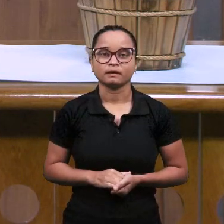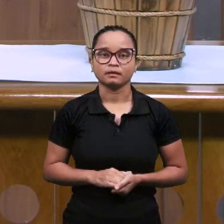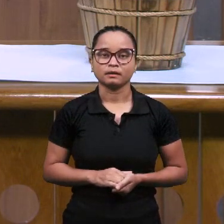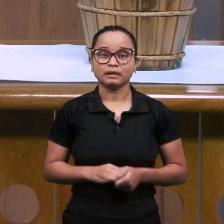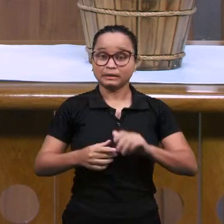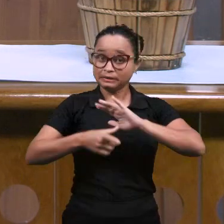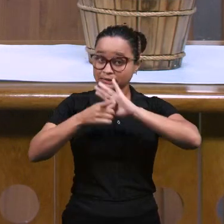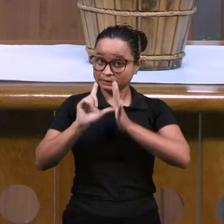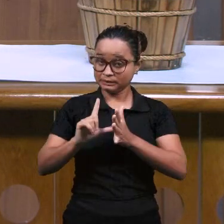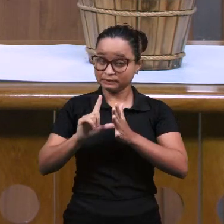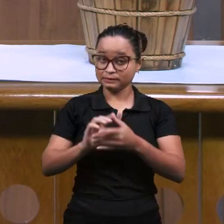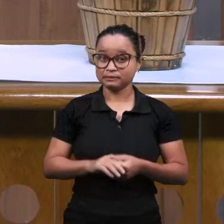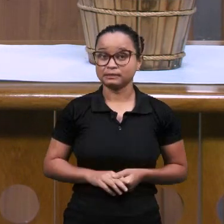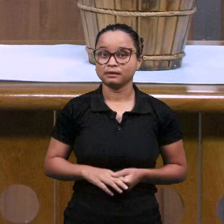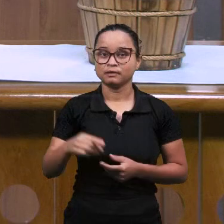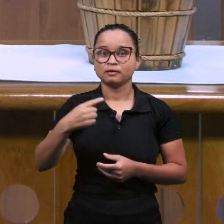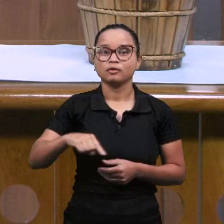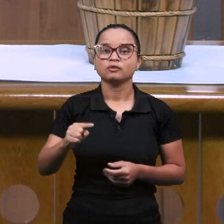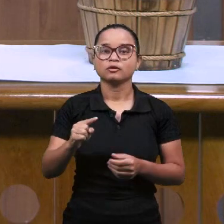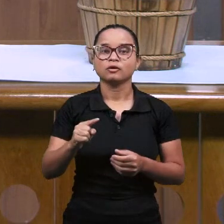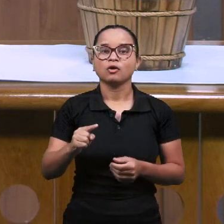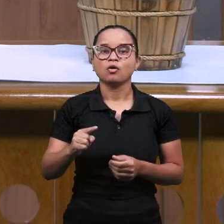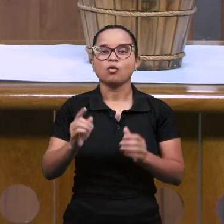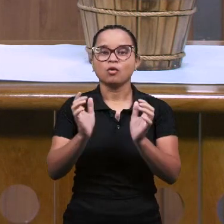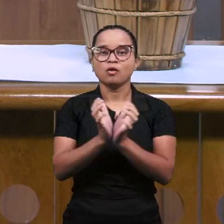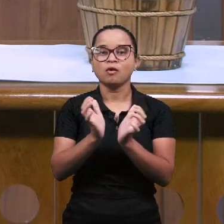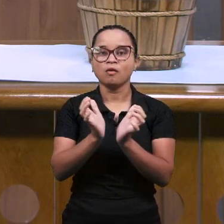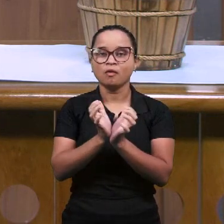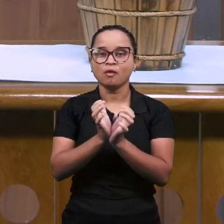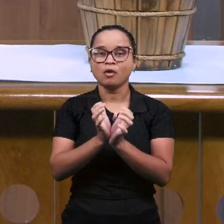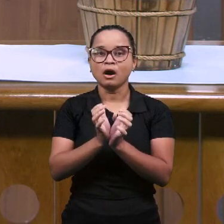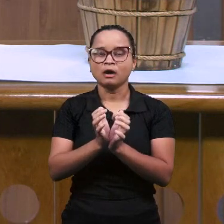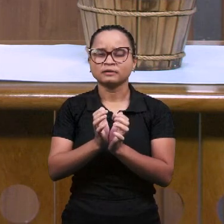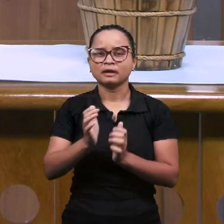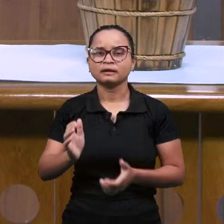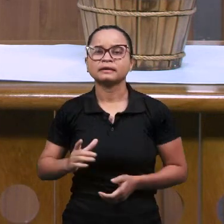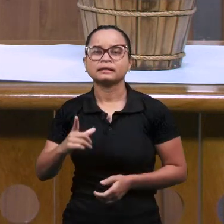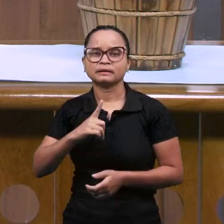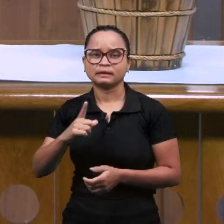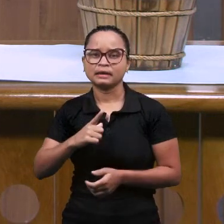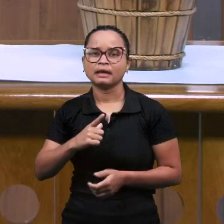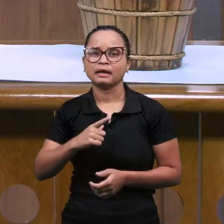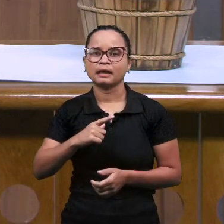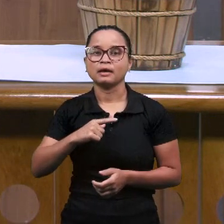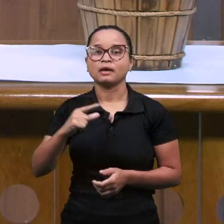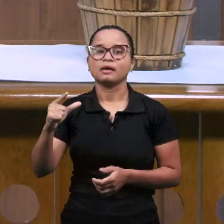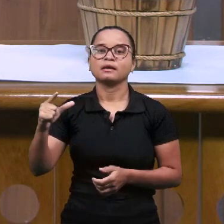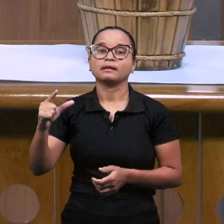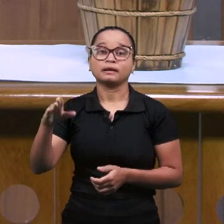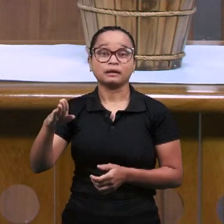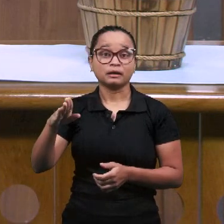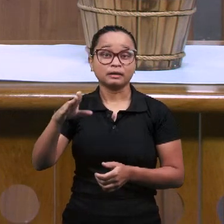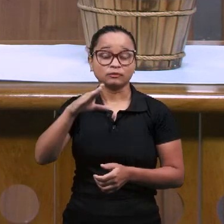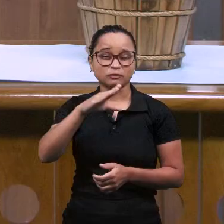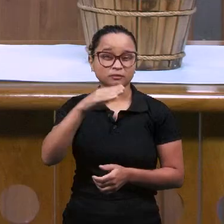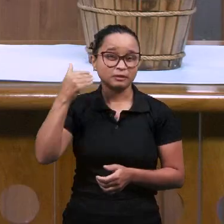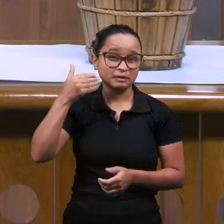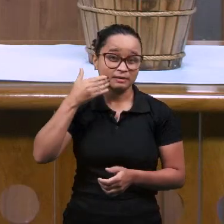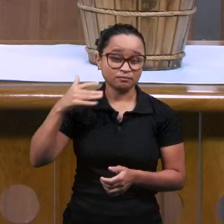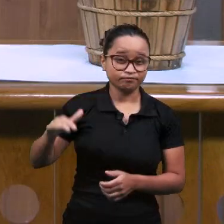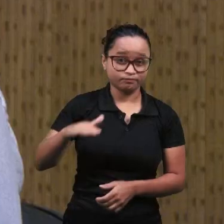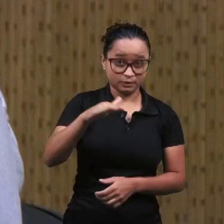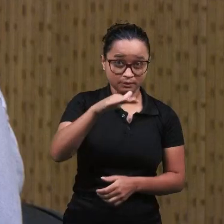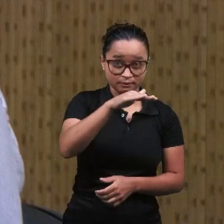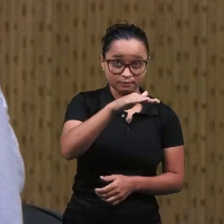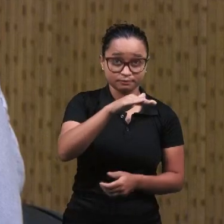la réponse, qui sera donnée par l'intermédiaire, la classe intermédiaire Brian, nous voulons montrer ici aux frères et sœurs